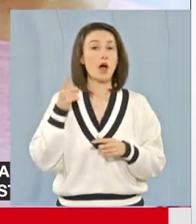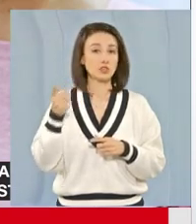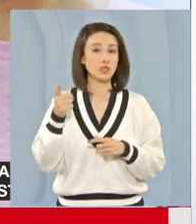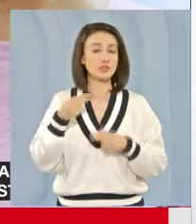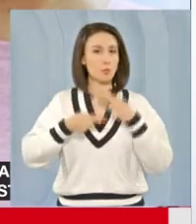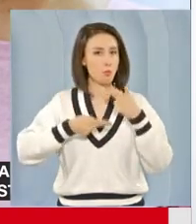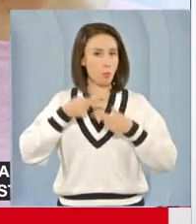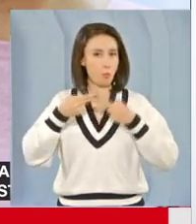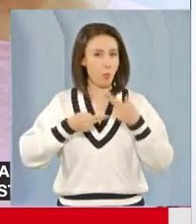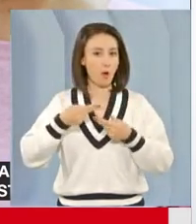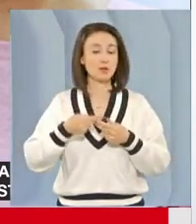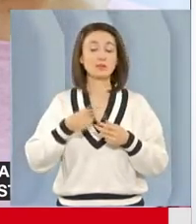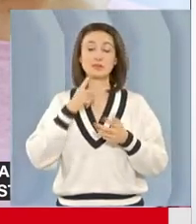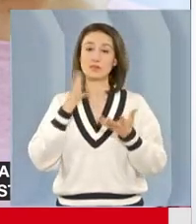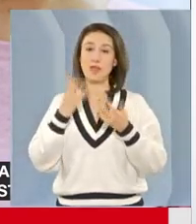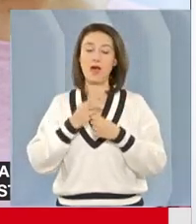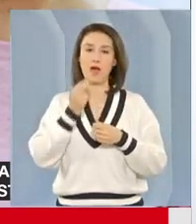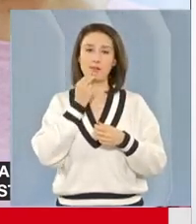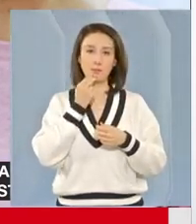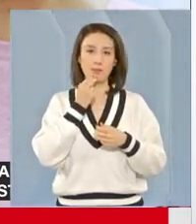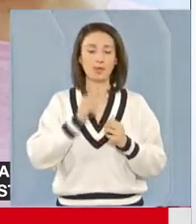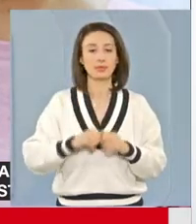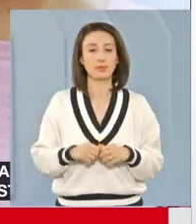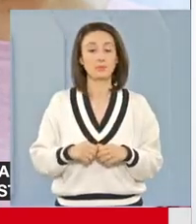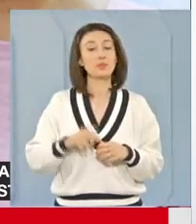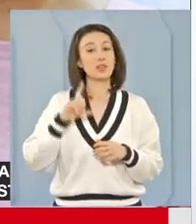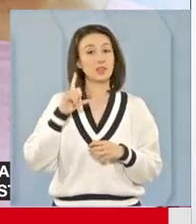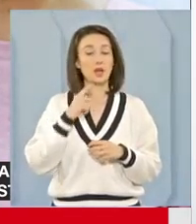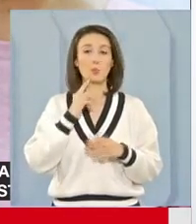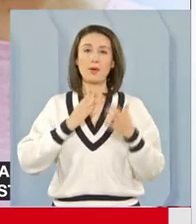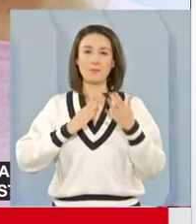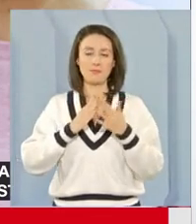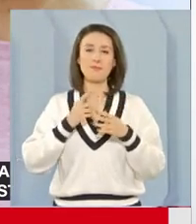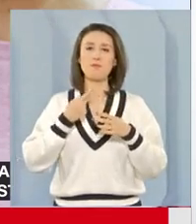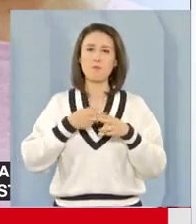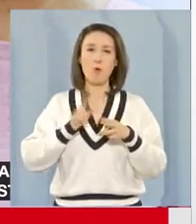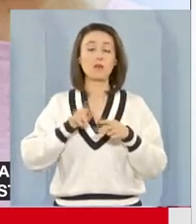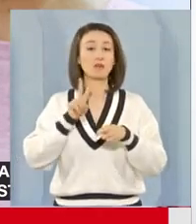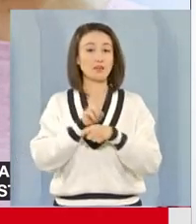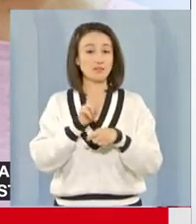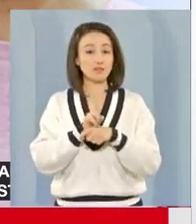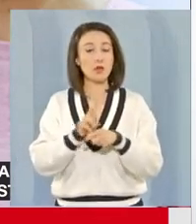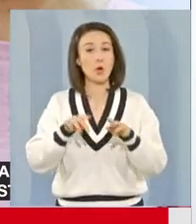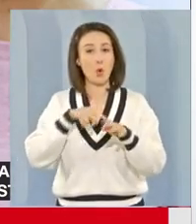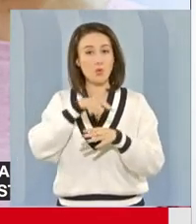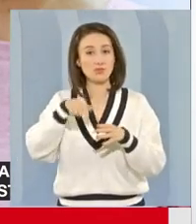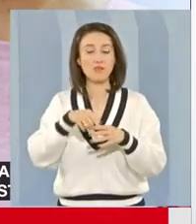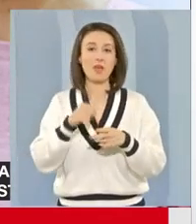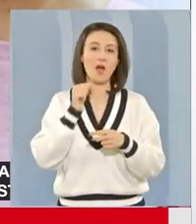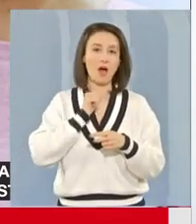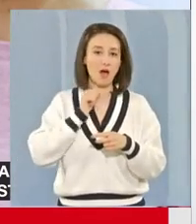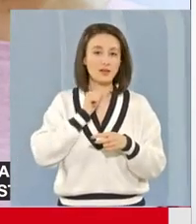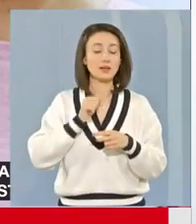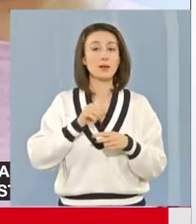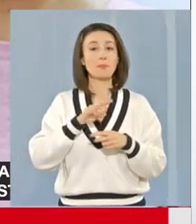această infecție, această bacterie se ia din alimente. Trebuie să fim foarte atenți la conservele de carne, la conservele